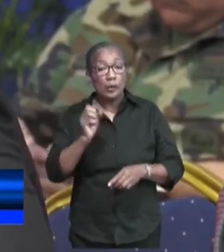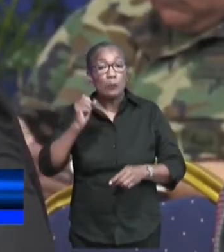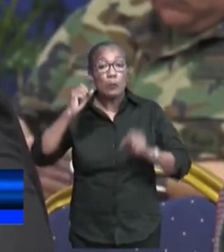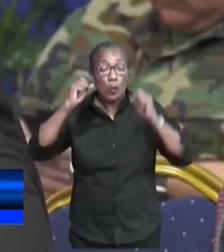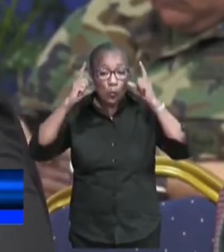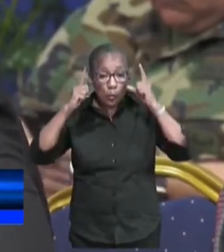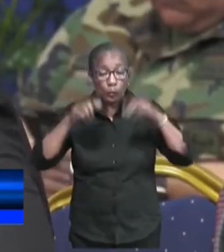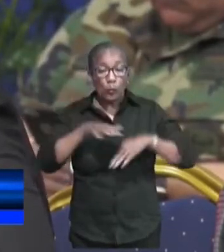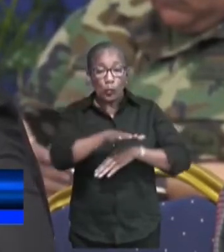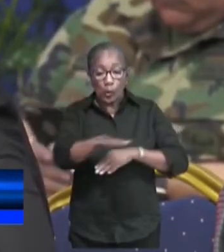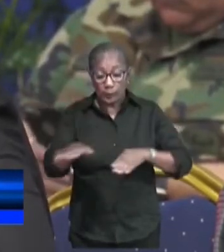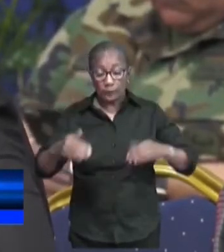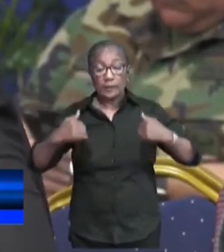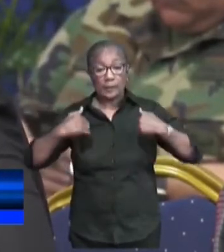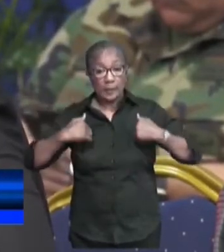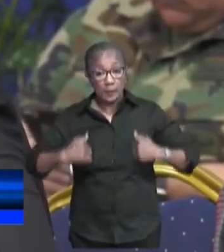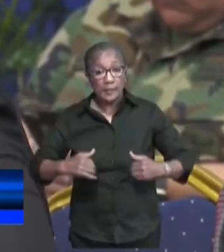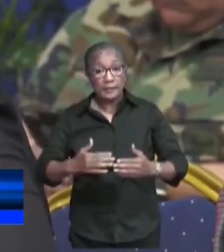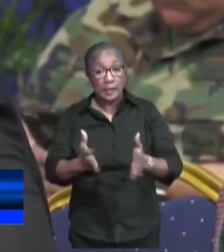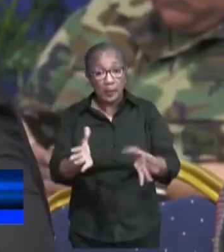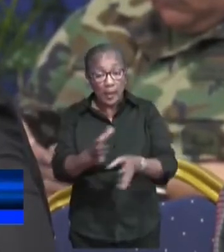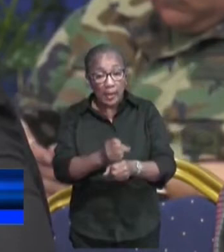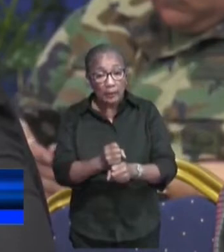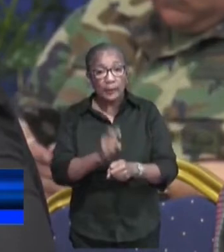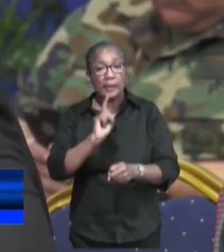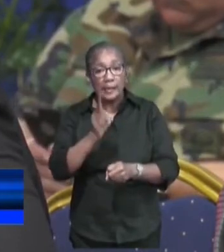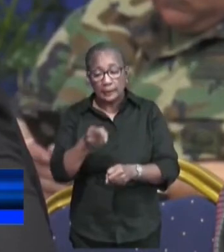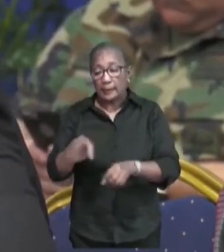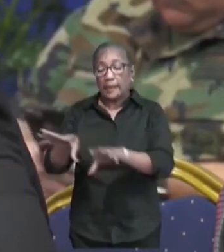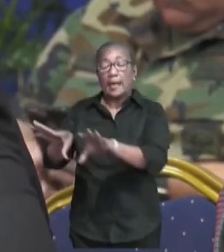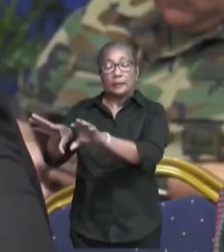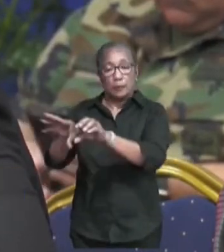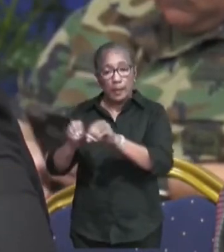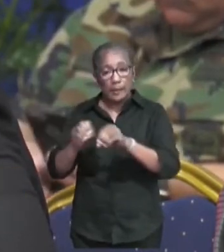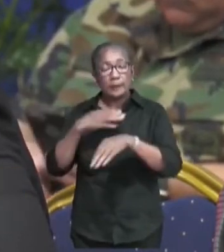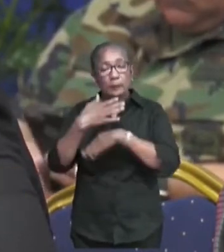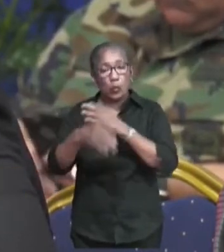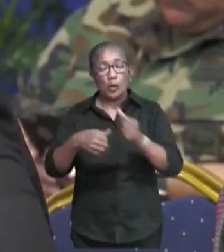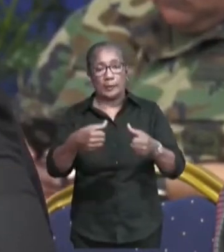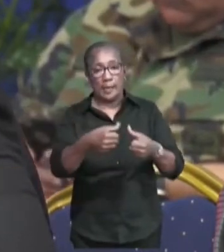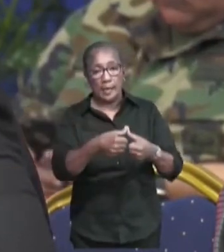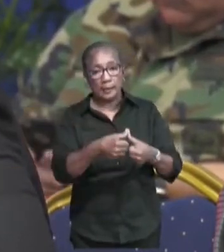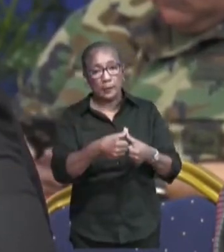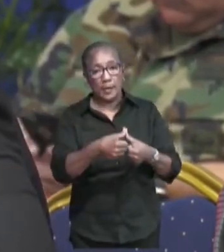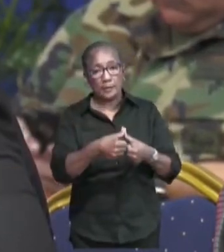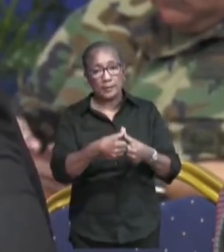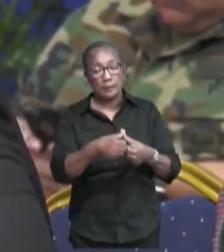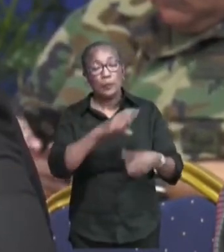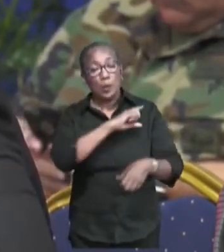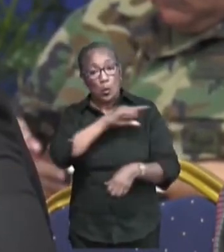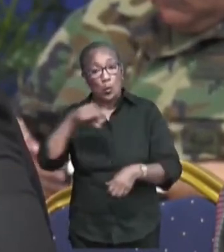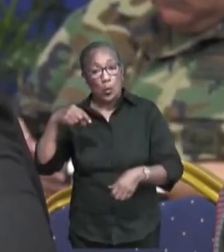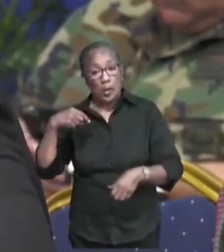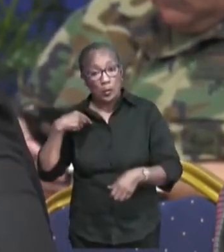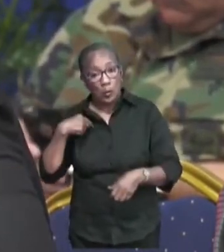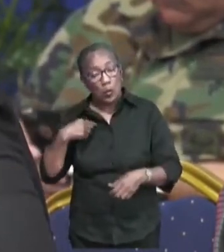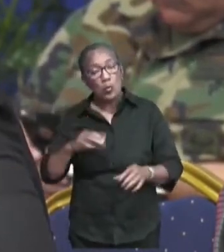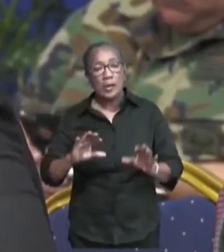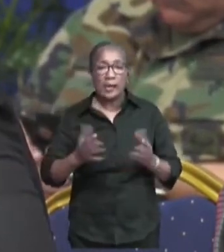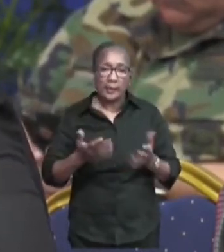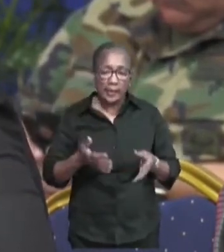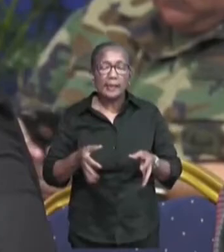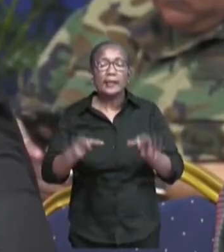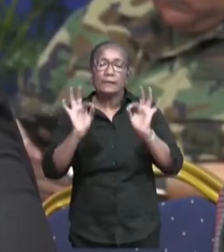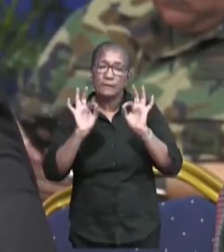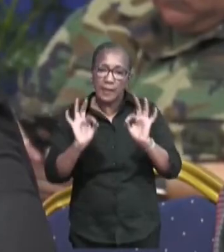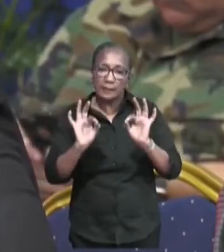de gemeenschap gaat maken dat als maatregelen aangepast worden, wij ook redelijk veilig